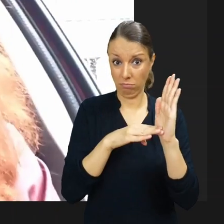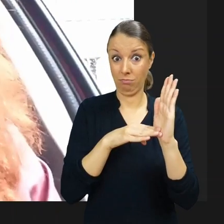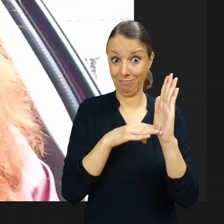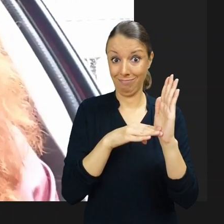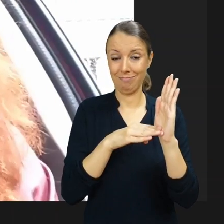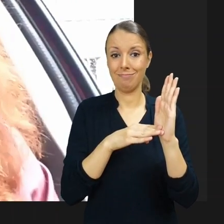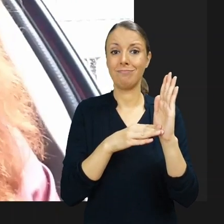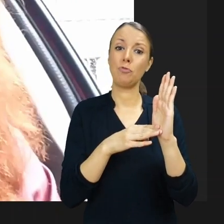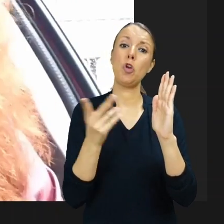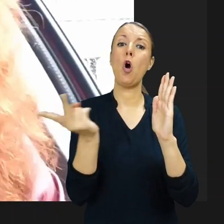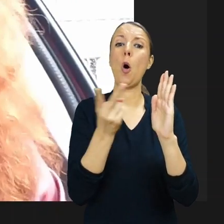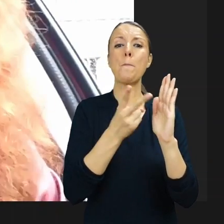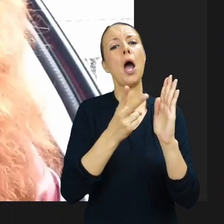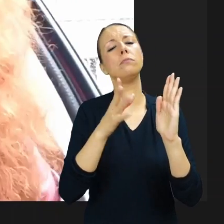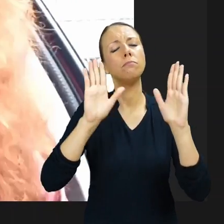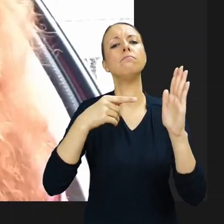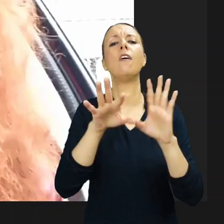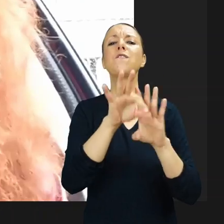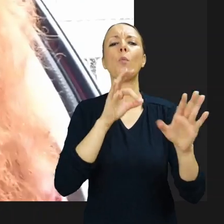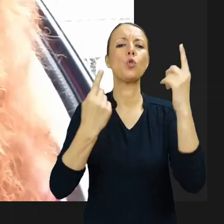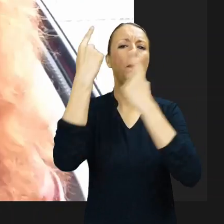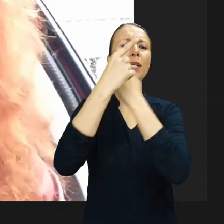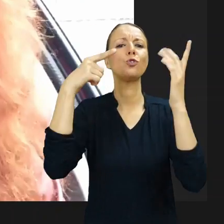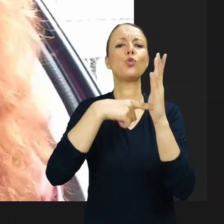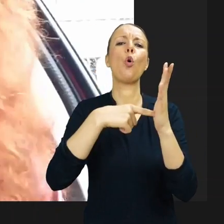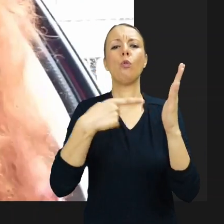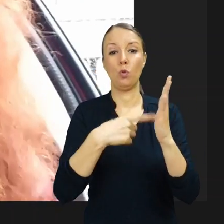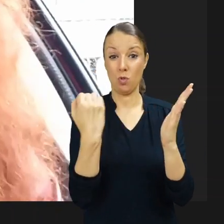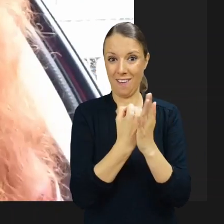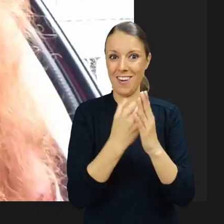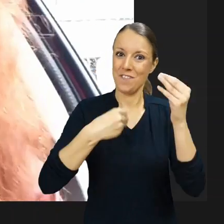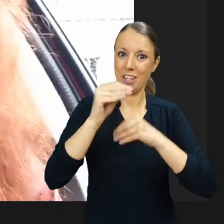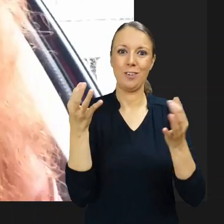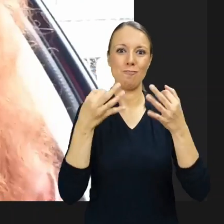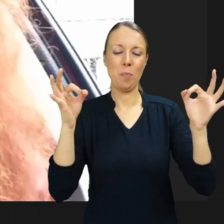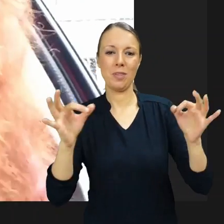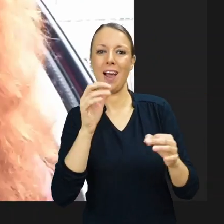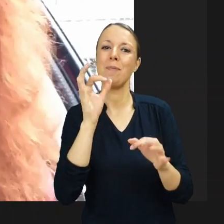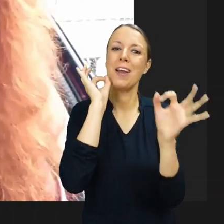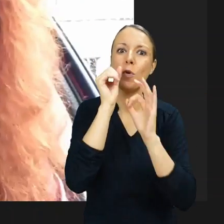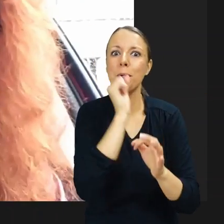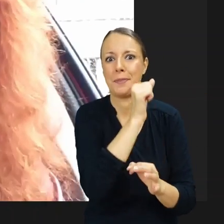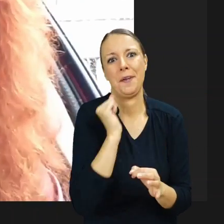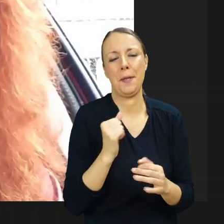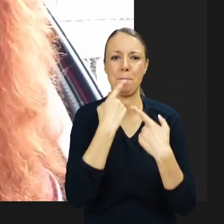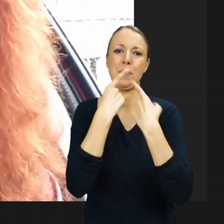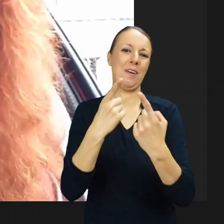zdaniem daje im większą swobodę utajnienia informacji. I druga sprawa,